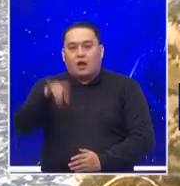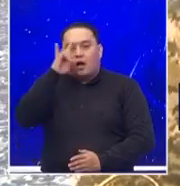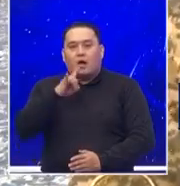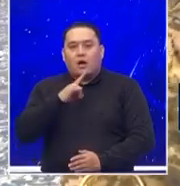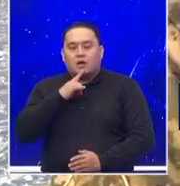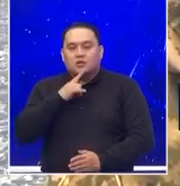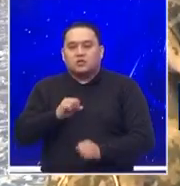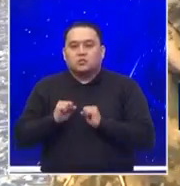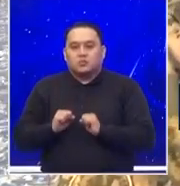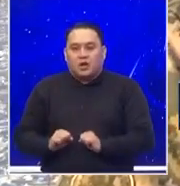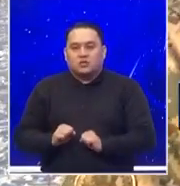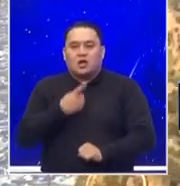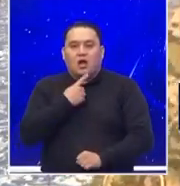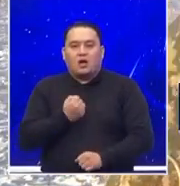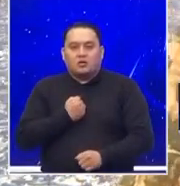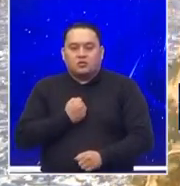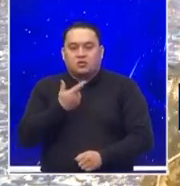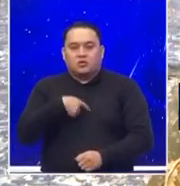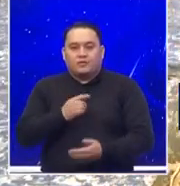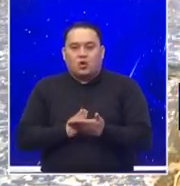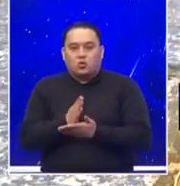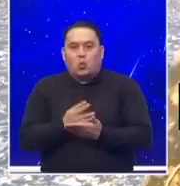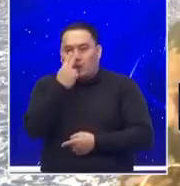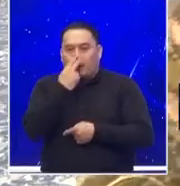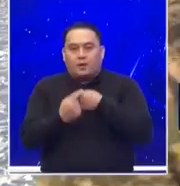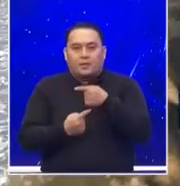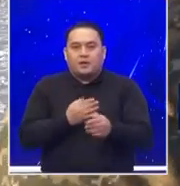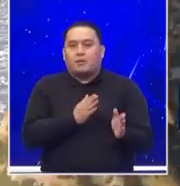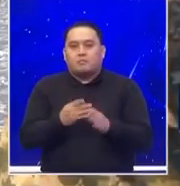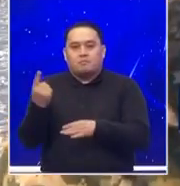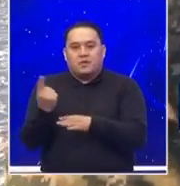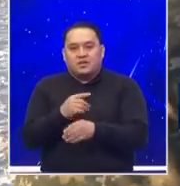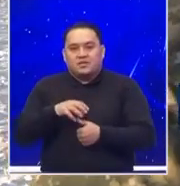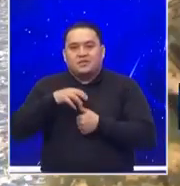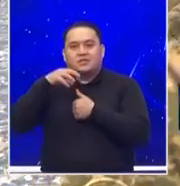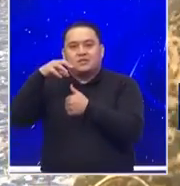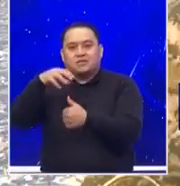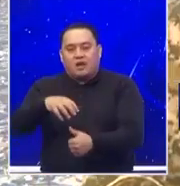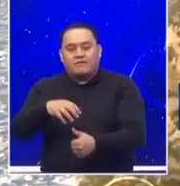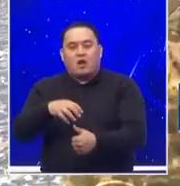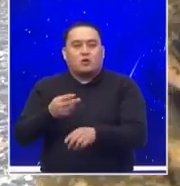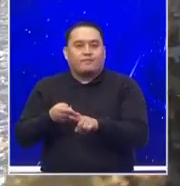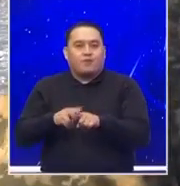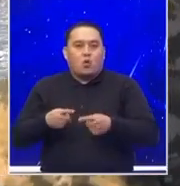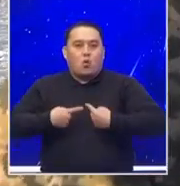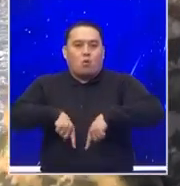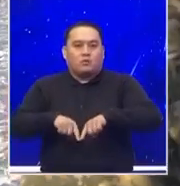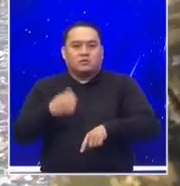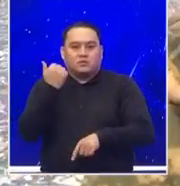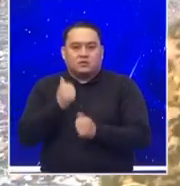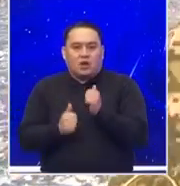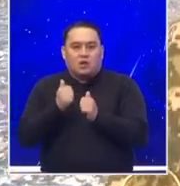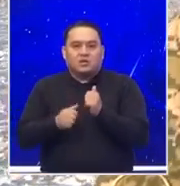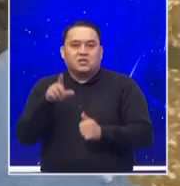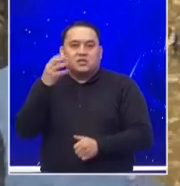Қазақстанның әуе қорғаныс күші қызметкерлерінің өз дәстүрлері бар. Біз парашюттан алғаш рет секіргеннен кейін бөлімше командирлері әр қайсымызға көк